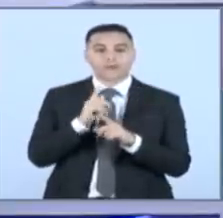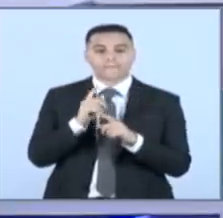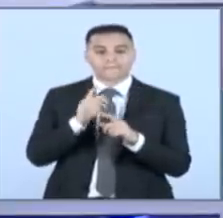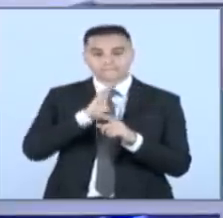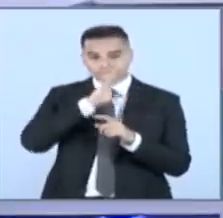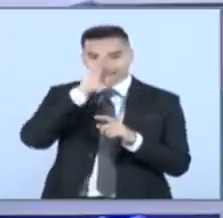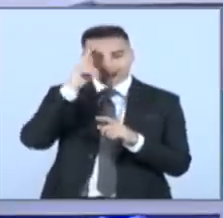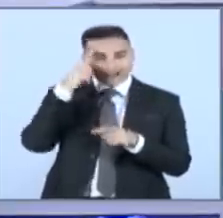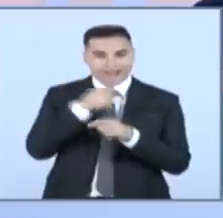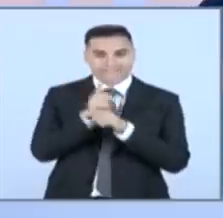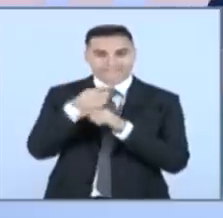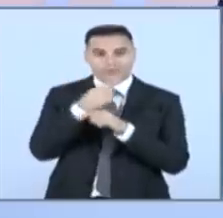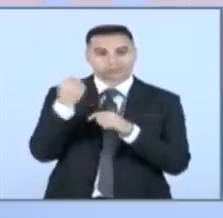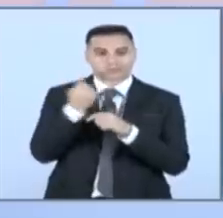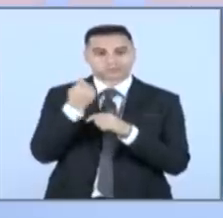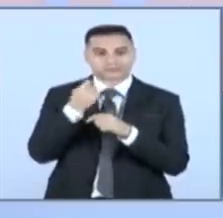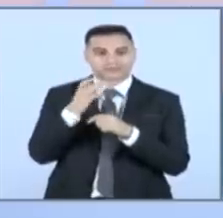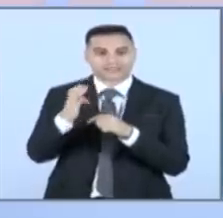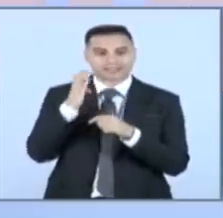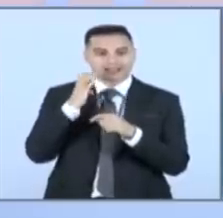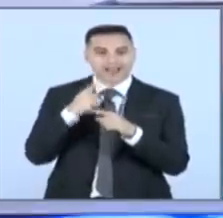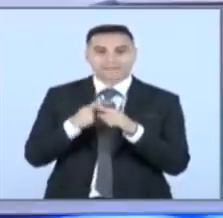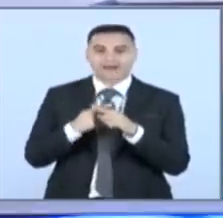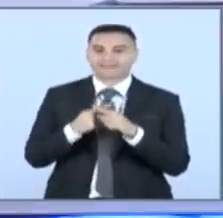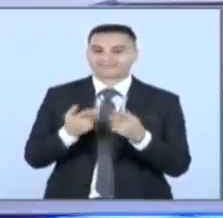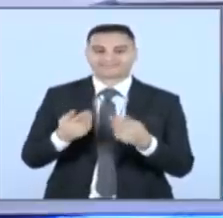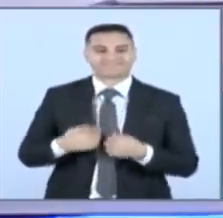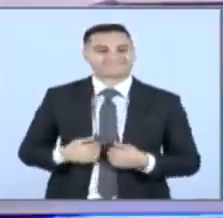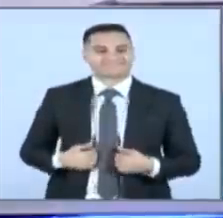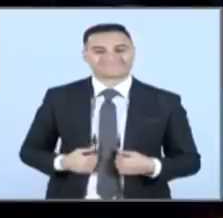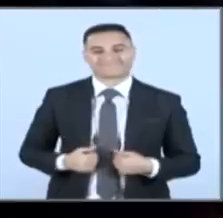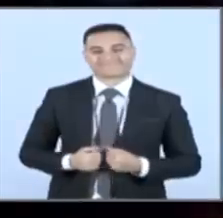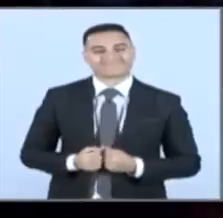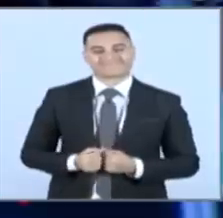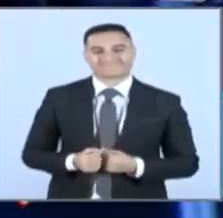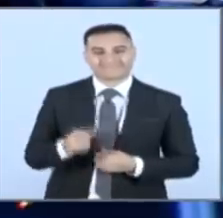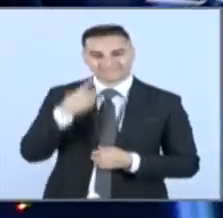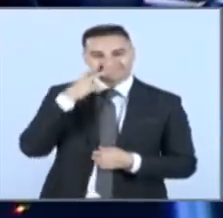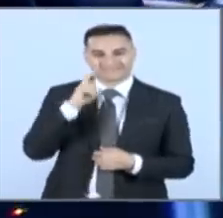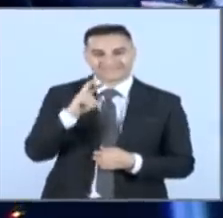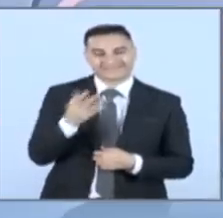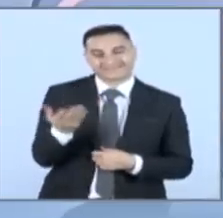ملك التخمين. أخفق المرة دي. إجابة خاطئة.